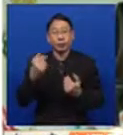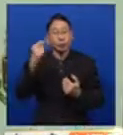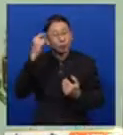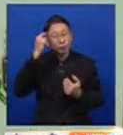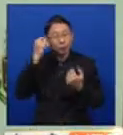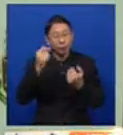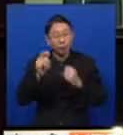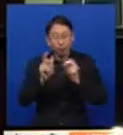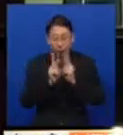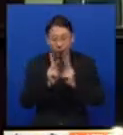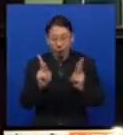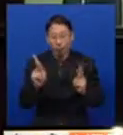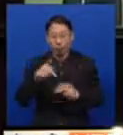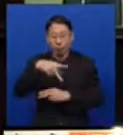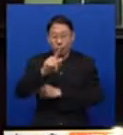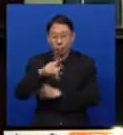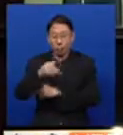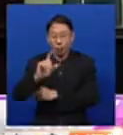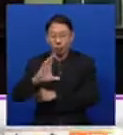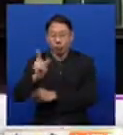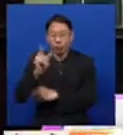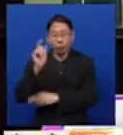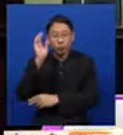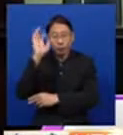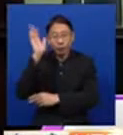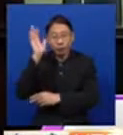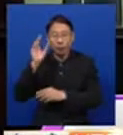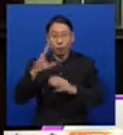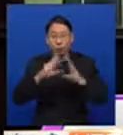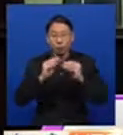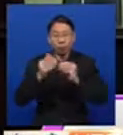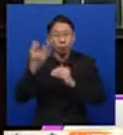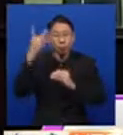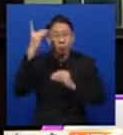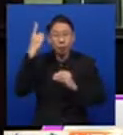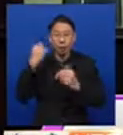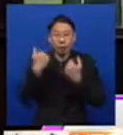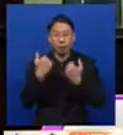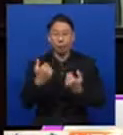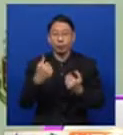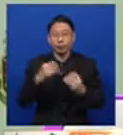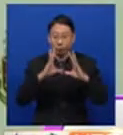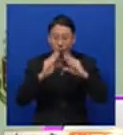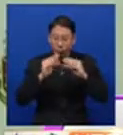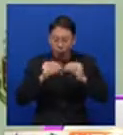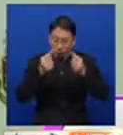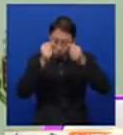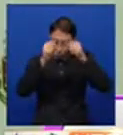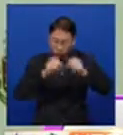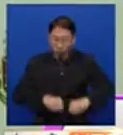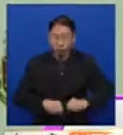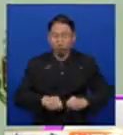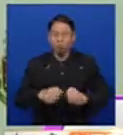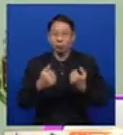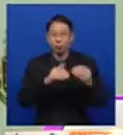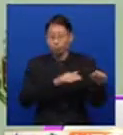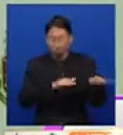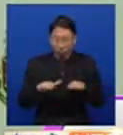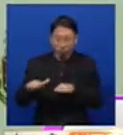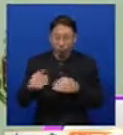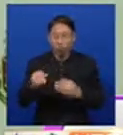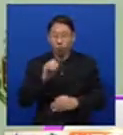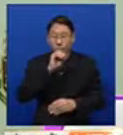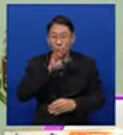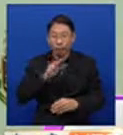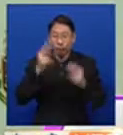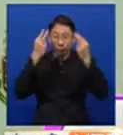ทุจริตแห่งชาติหรือว่าปปช.แถลงผลการประชุมปปช.เมื่อวานนี้นะเดี๋ยวบอกว่าที่ประชุมมีมติเป็นเอกฉันท์แจ้งข้อกล่าว